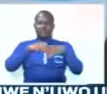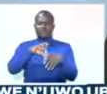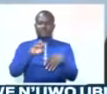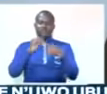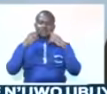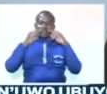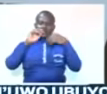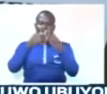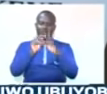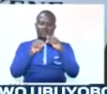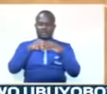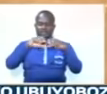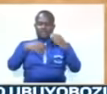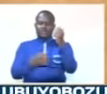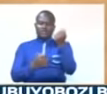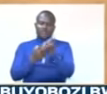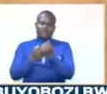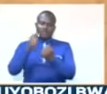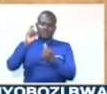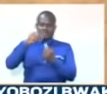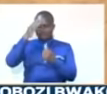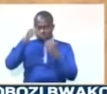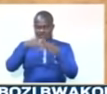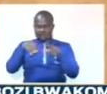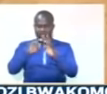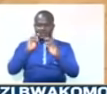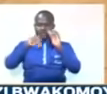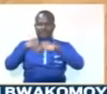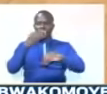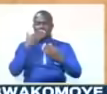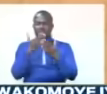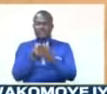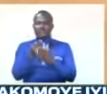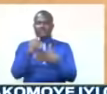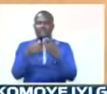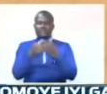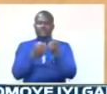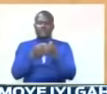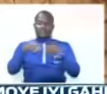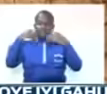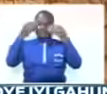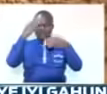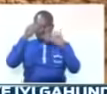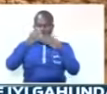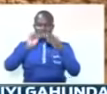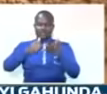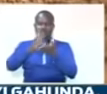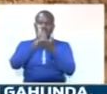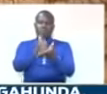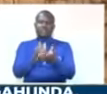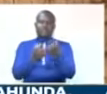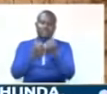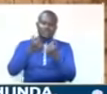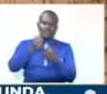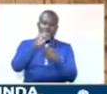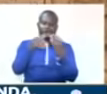ko abaturage bari mu byiciro by'abafashwa bakwiye kumenya uburyo bwo kubyaza umusaruro amafaranga y'ingoboka bahabwa kugira ngo abafashe kwigira no kwikura mu